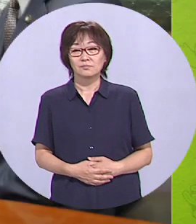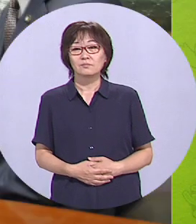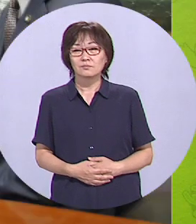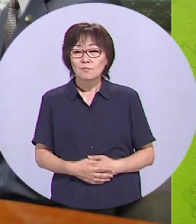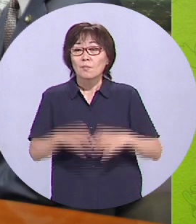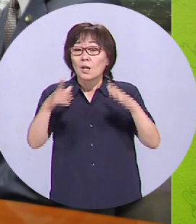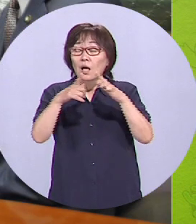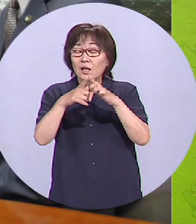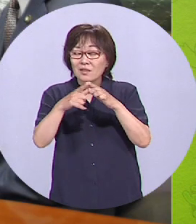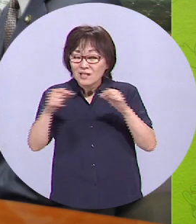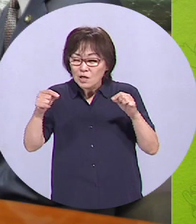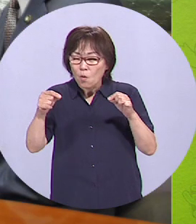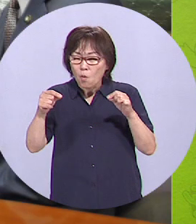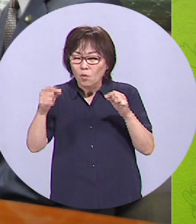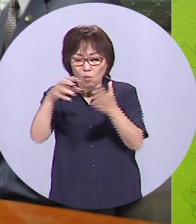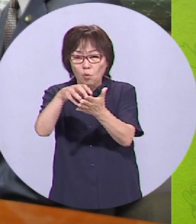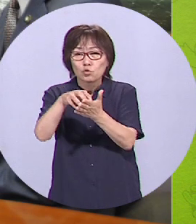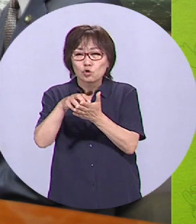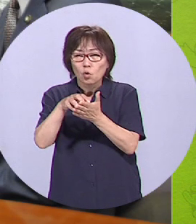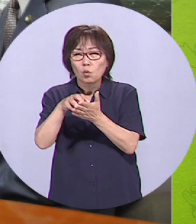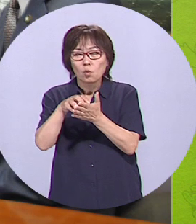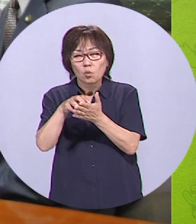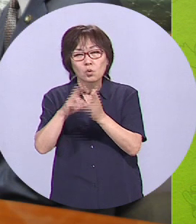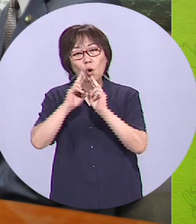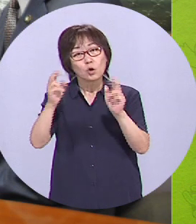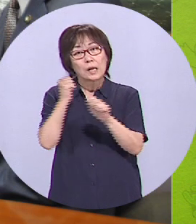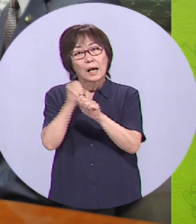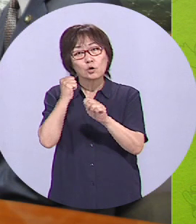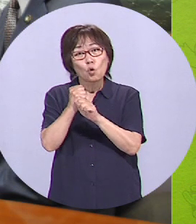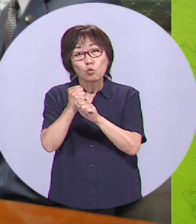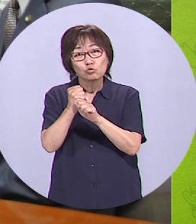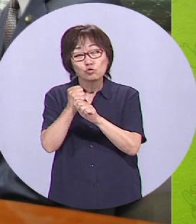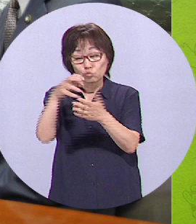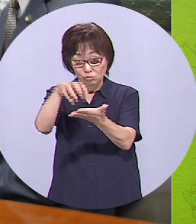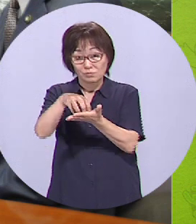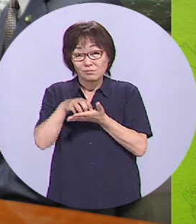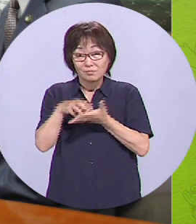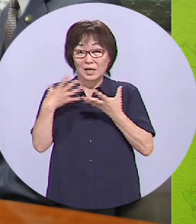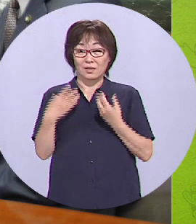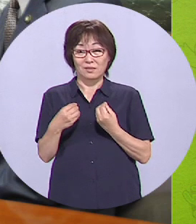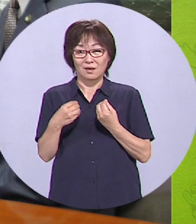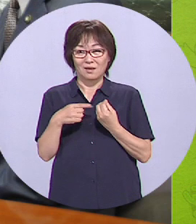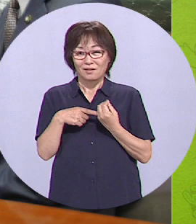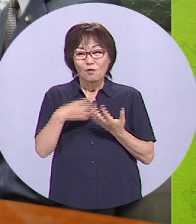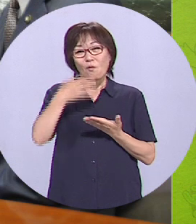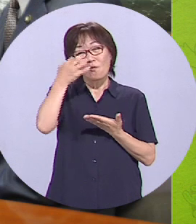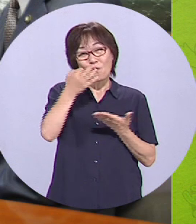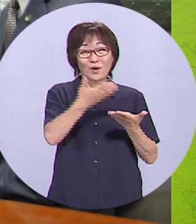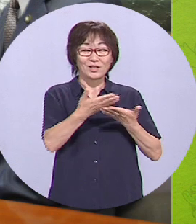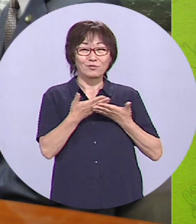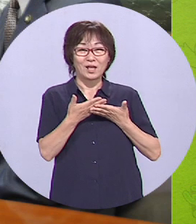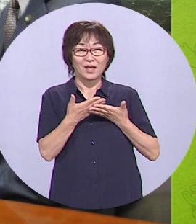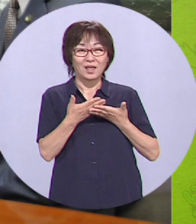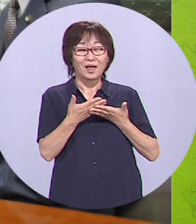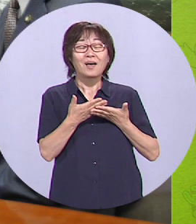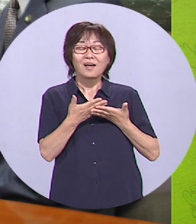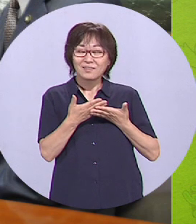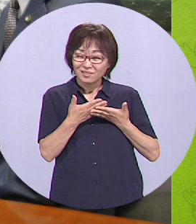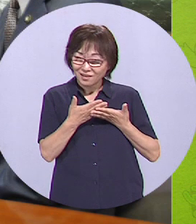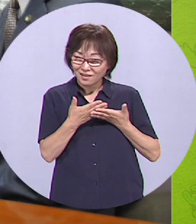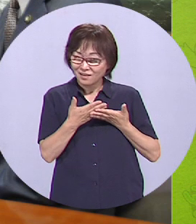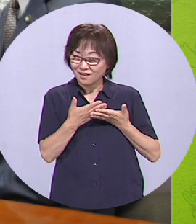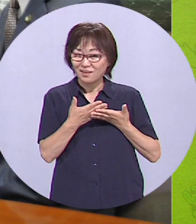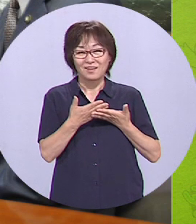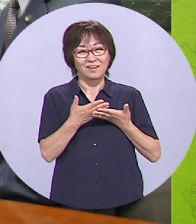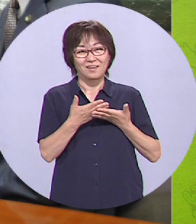日本レコード大賞の作曲賞を受賞したということで、それを評価してくださって、それで